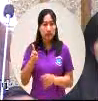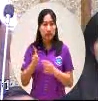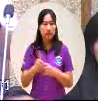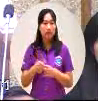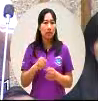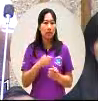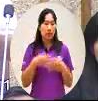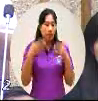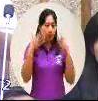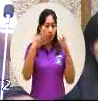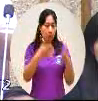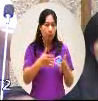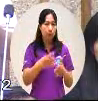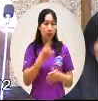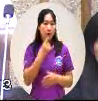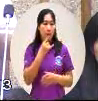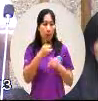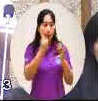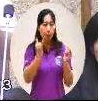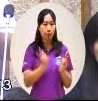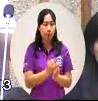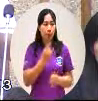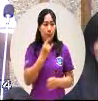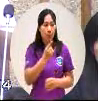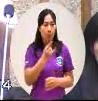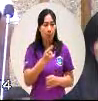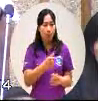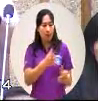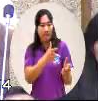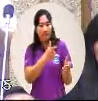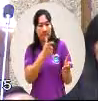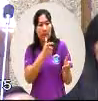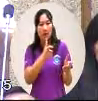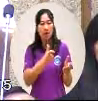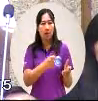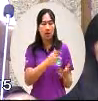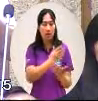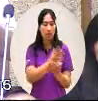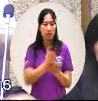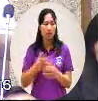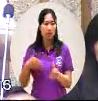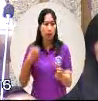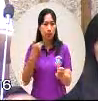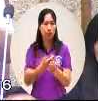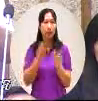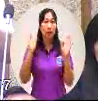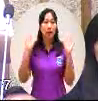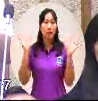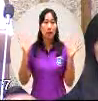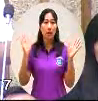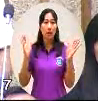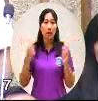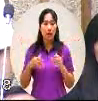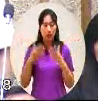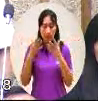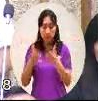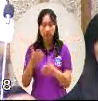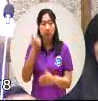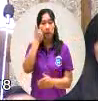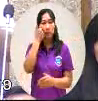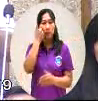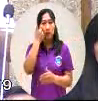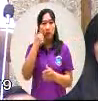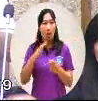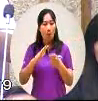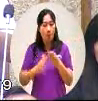啊、相关的习俗等等这些自然生态的教学，来提供给我们小朋友。那这个对象就是指国中跟高中生，